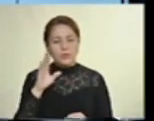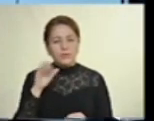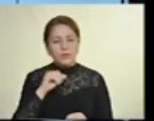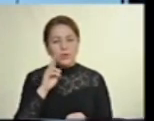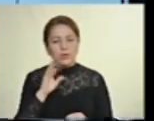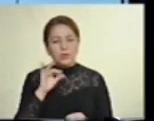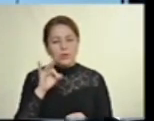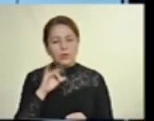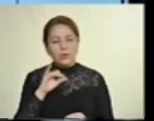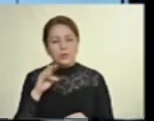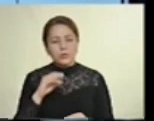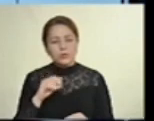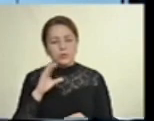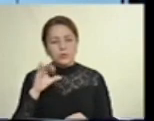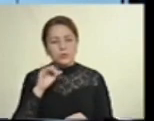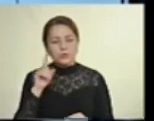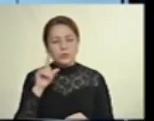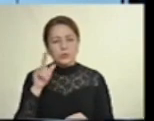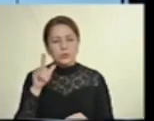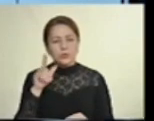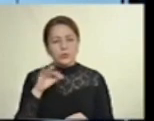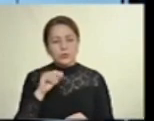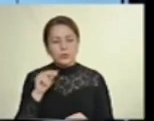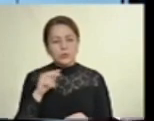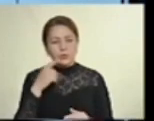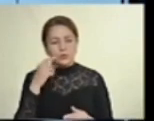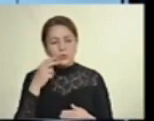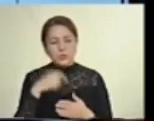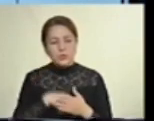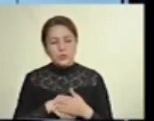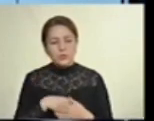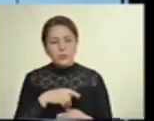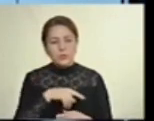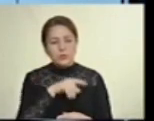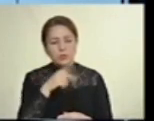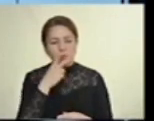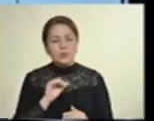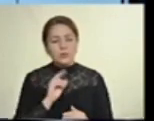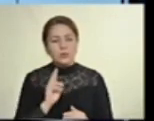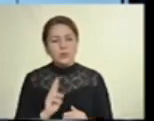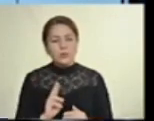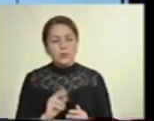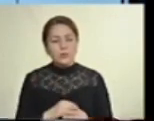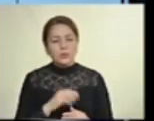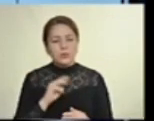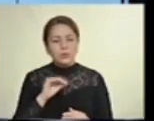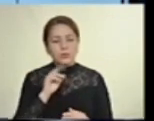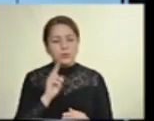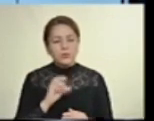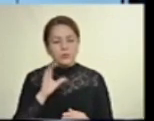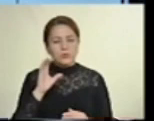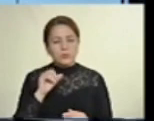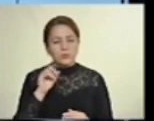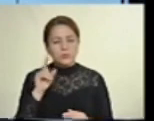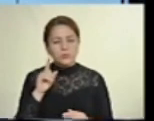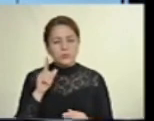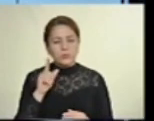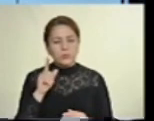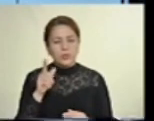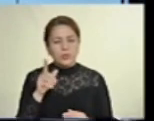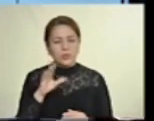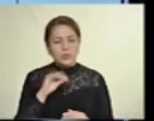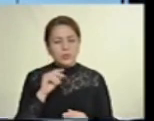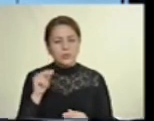kiritamiz. Ular o'z nomi bilan ko'rinib turibdiki, juft holda bo'ladi. Tog' suzgichlarga esa